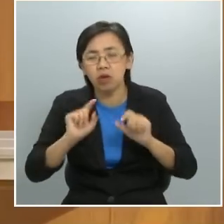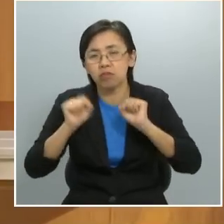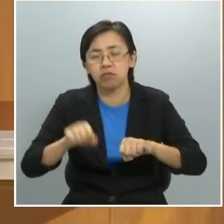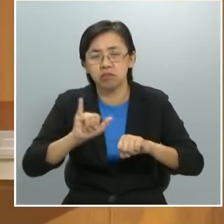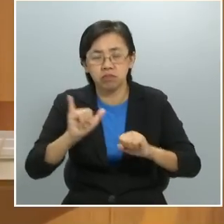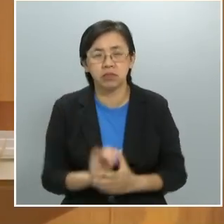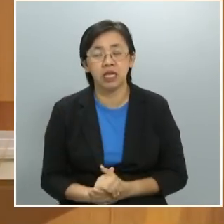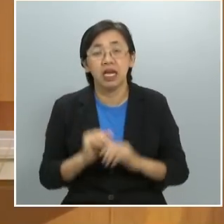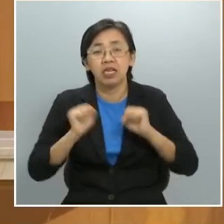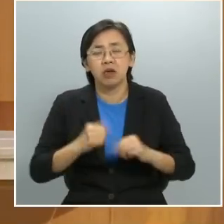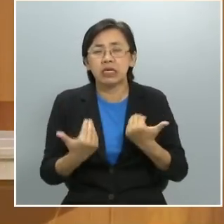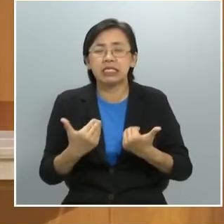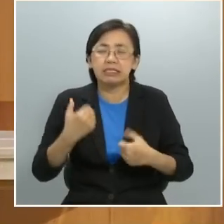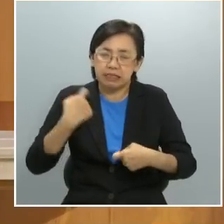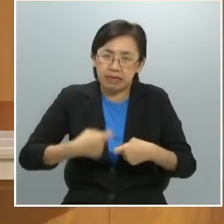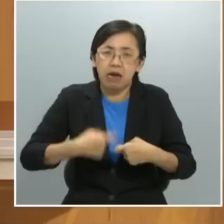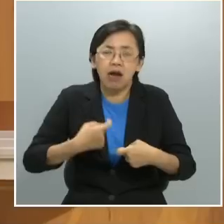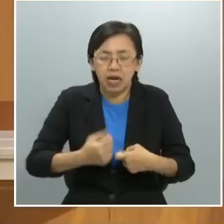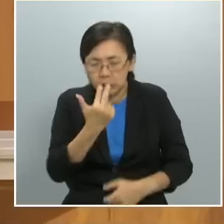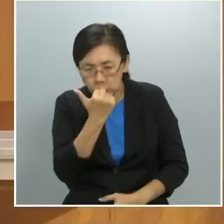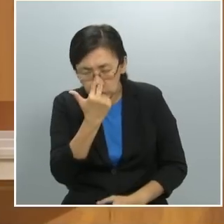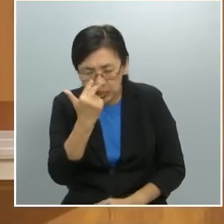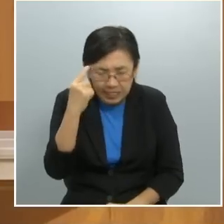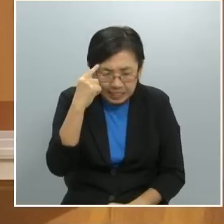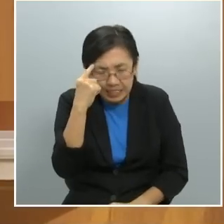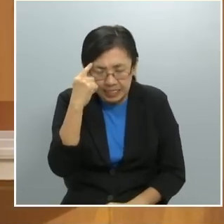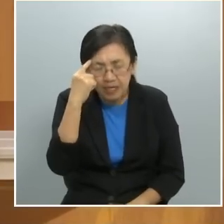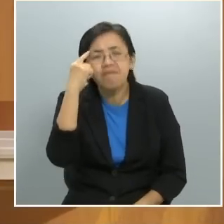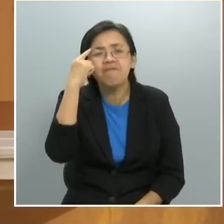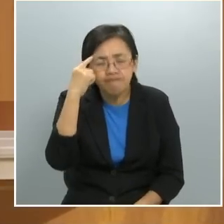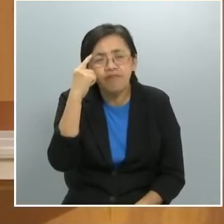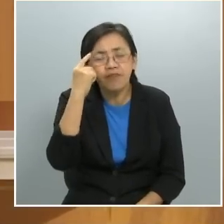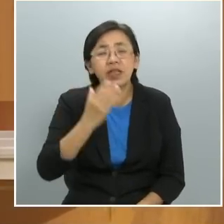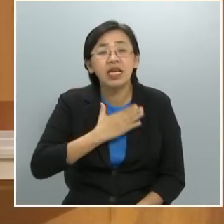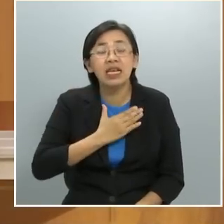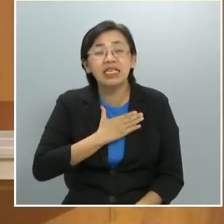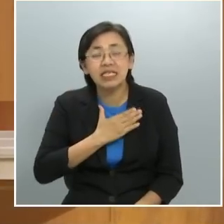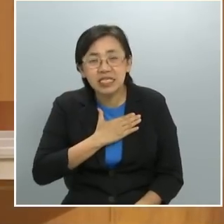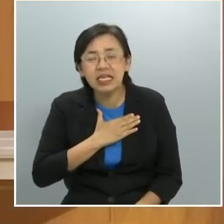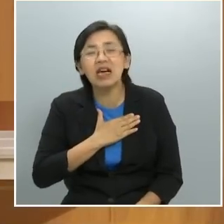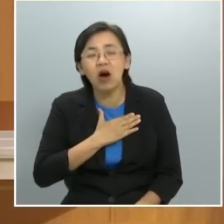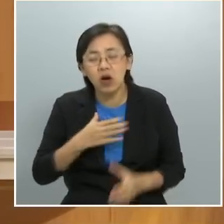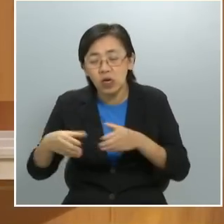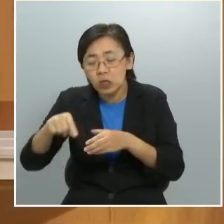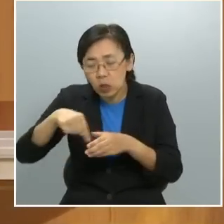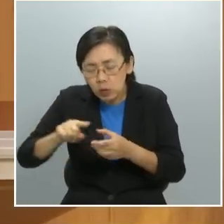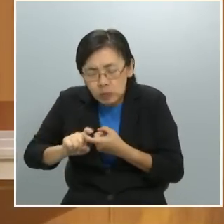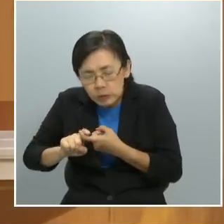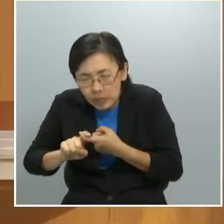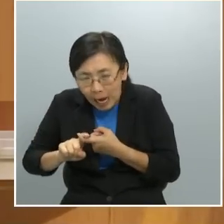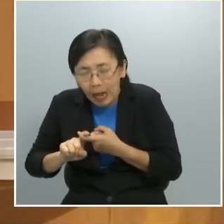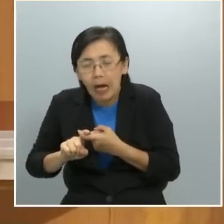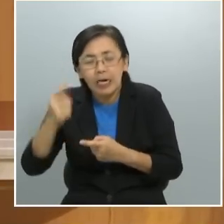ครั้งนี้ยากลำบากแต่ทำอย่างรอบคอบและไม่ใช่การสมคบคิดเพื่อผลประโยชน์ใคร